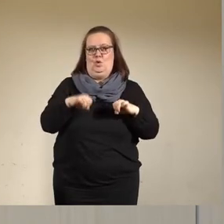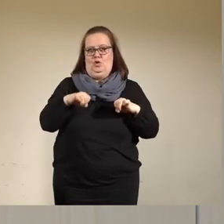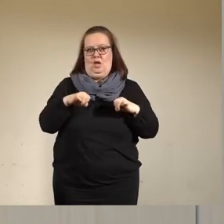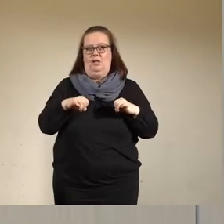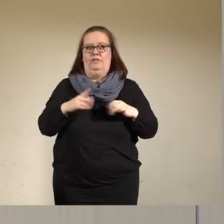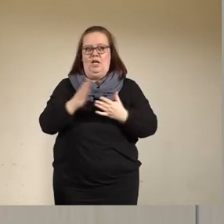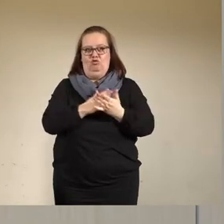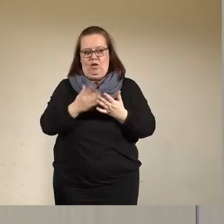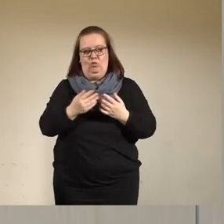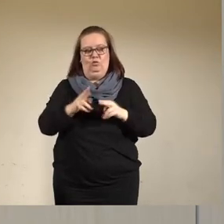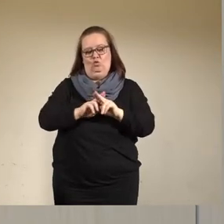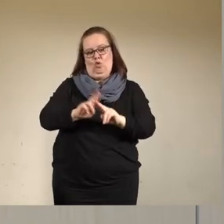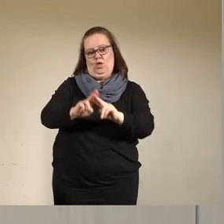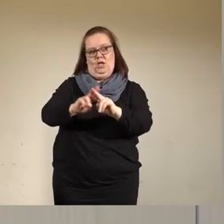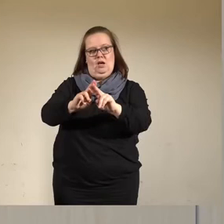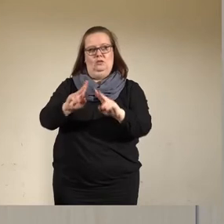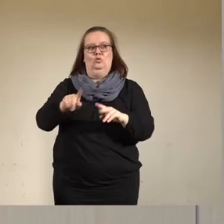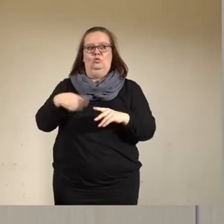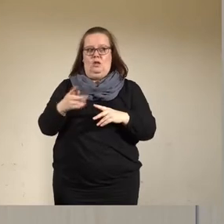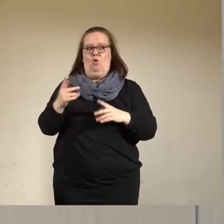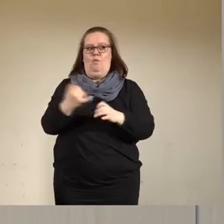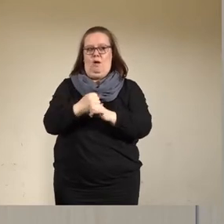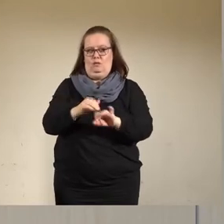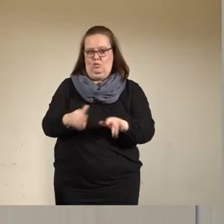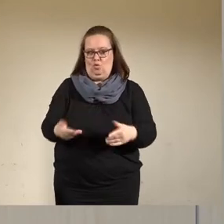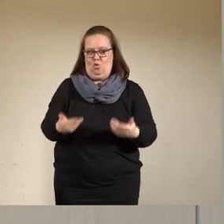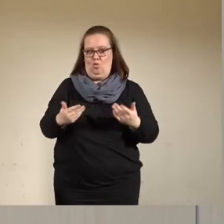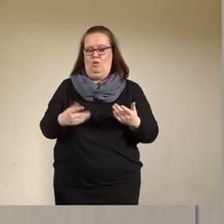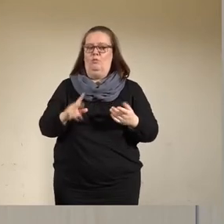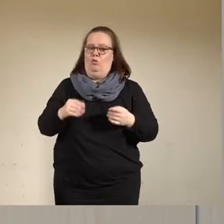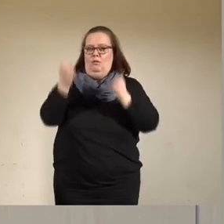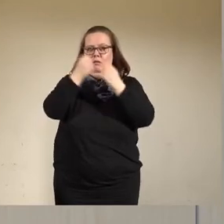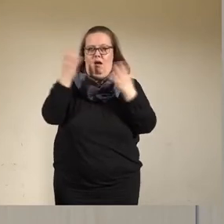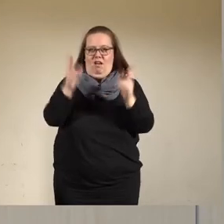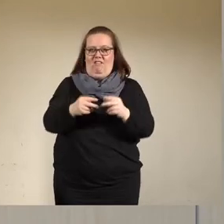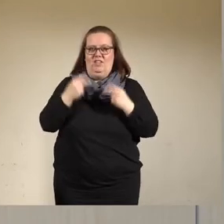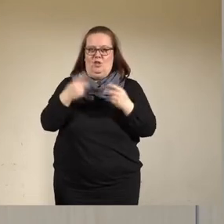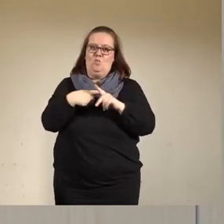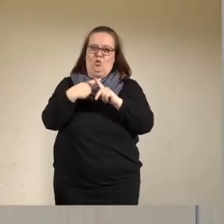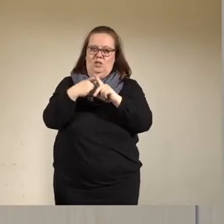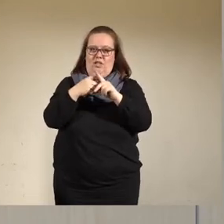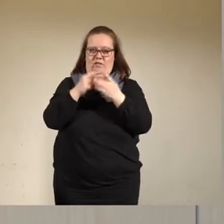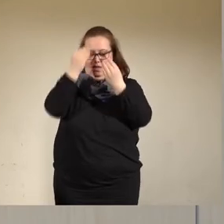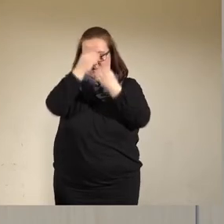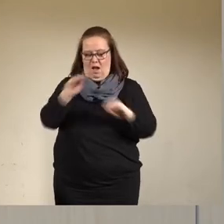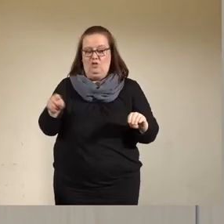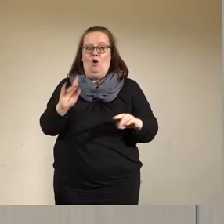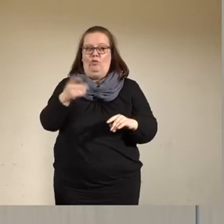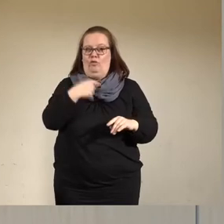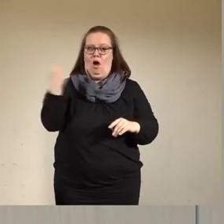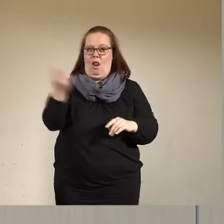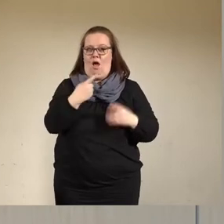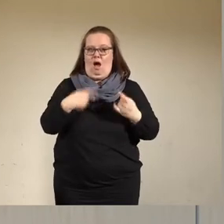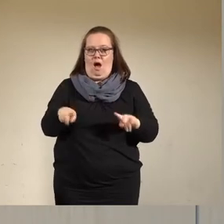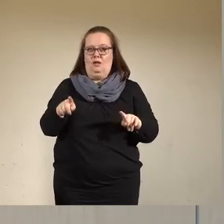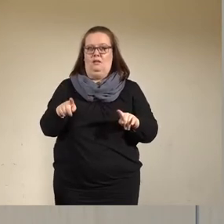Möglichkeit, diese Entscheidung zu korrigieren und tun das entsprechend. Das ist, glaube ich, eine sehr positive Nachricht. Übrigens auch für alle